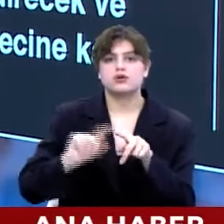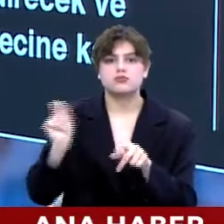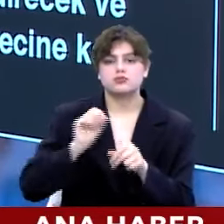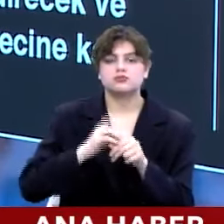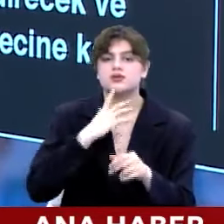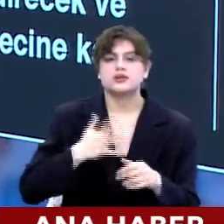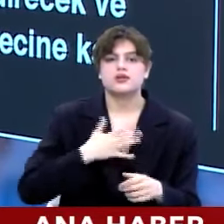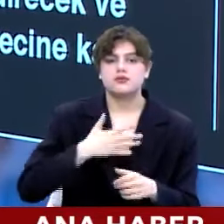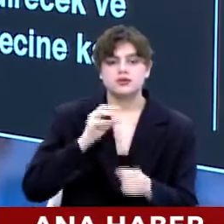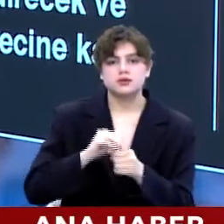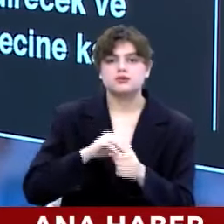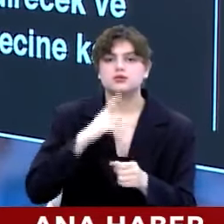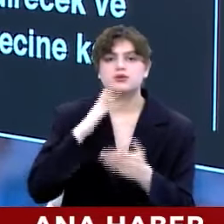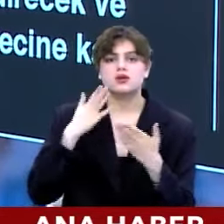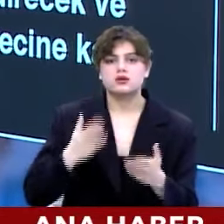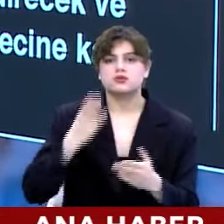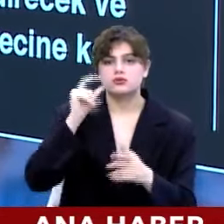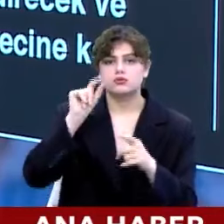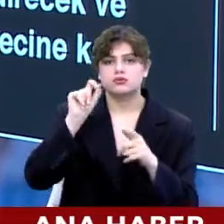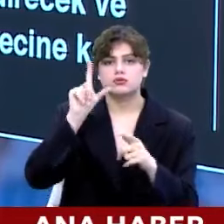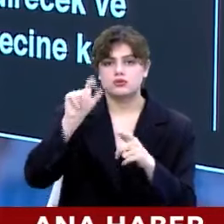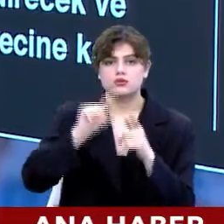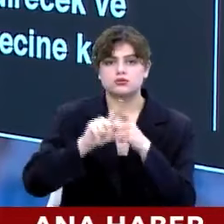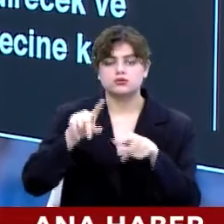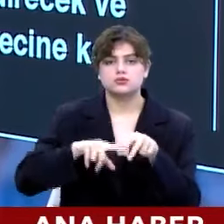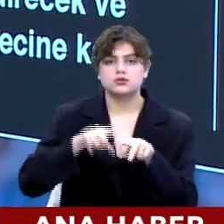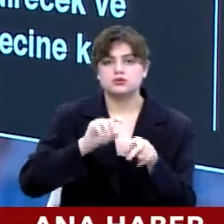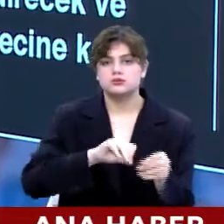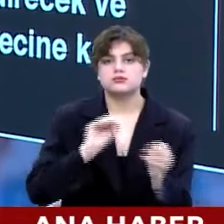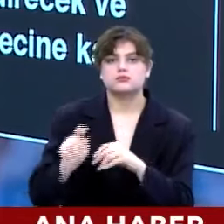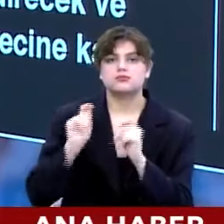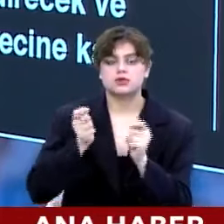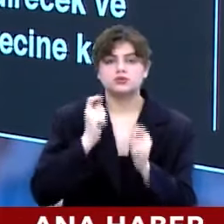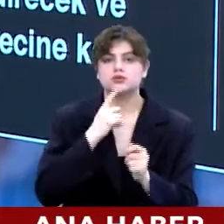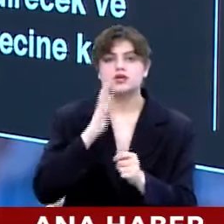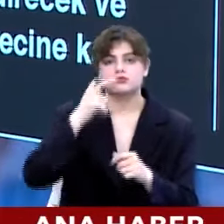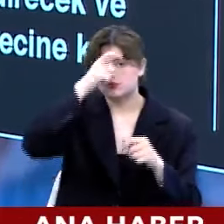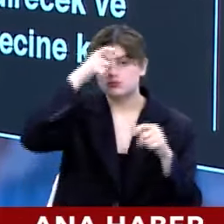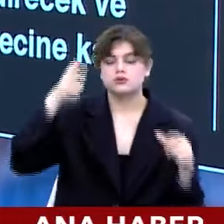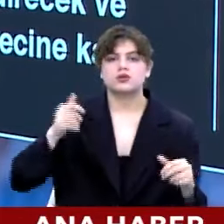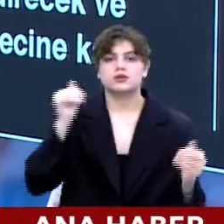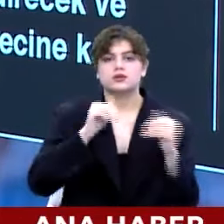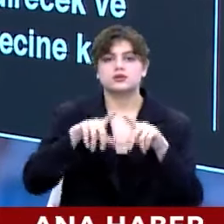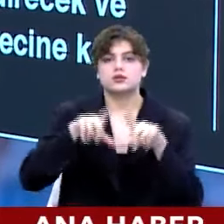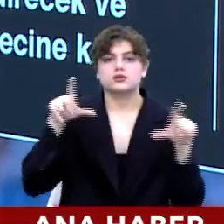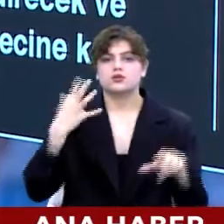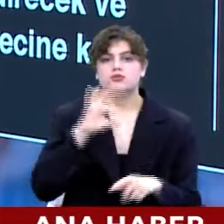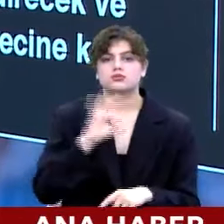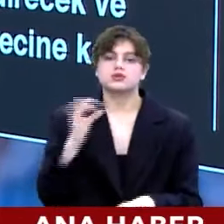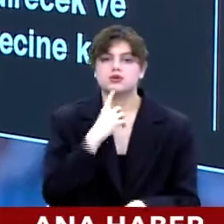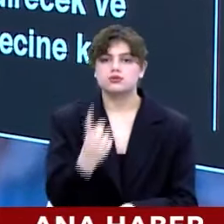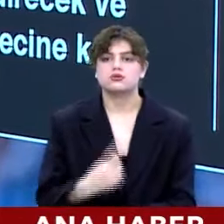bir nefestir. Daha ağırlıkta lojmanlar büyük şehirlerde uygulanmalıdır. Ama Türkiye'nin genelinde yaygın